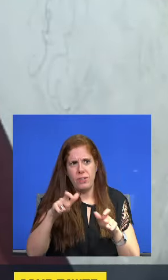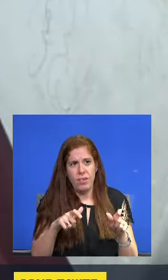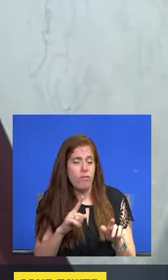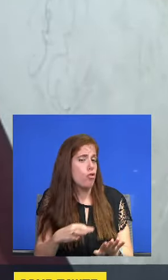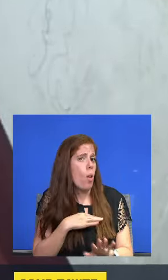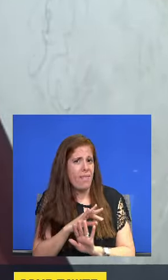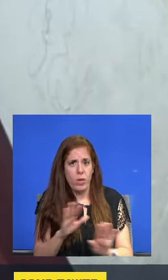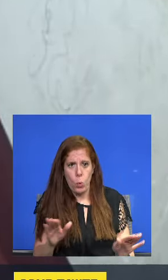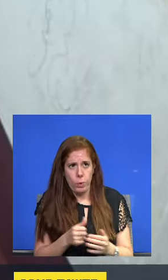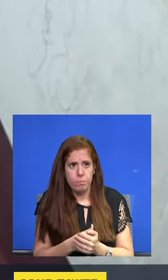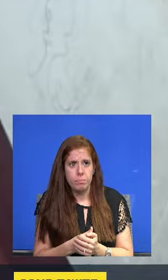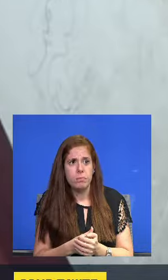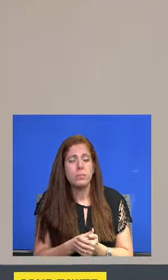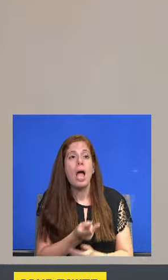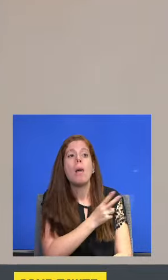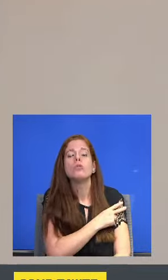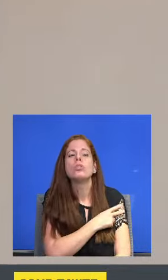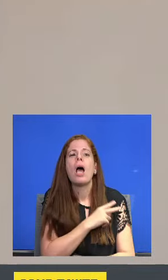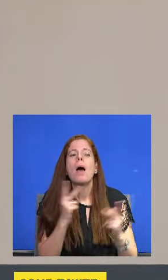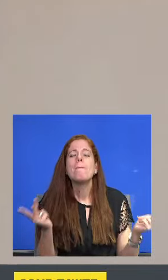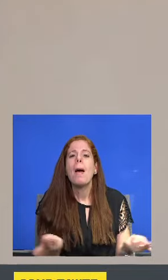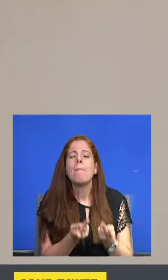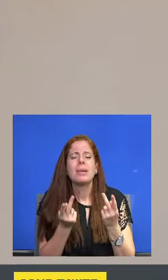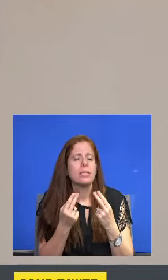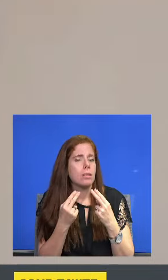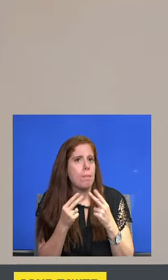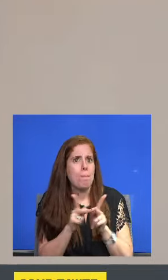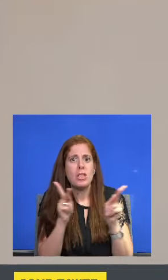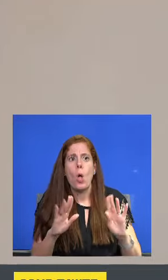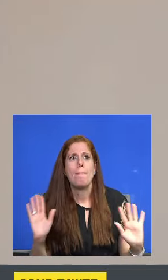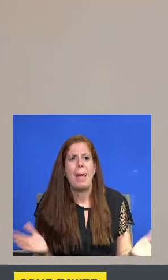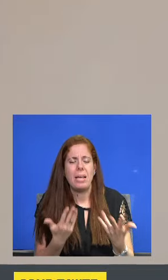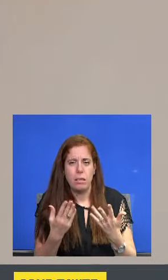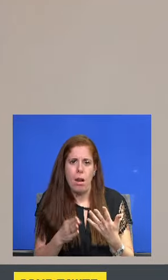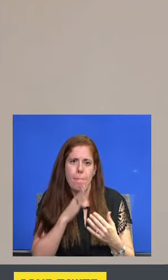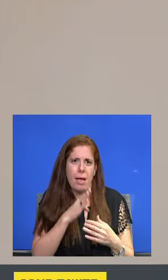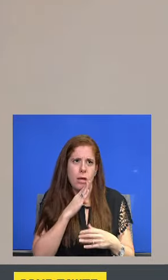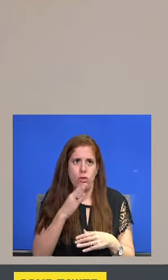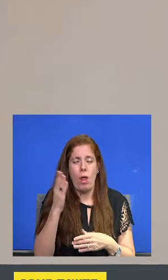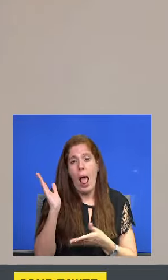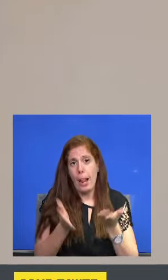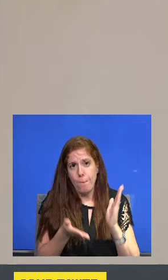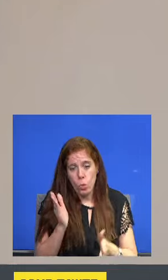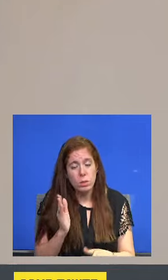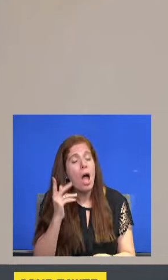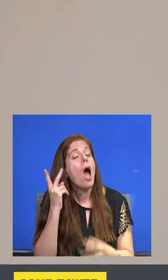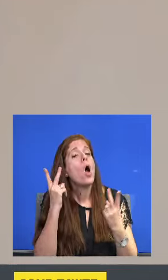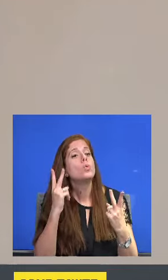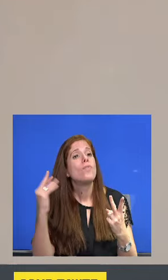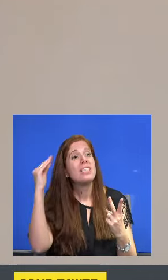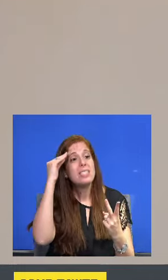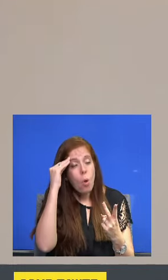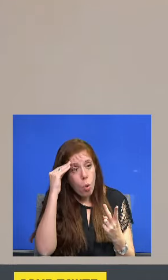נפגעו. המשטרה מחפשת מענה מהיר לבעיית האלימות הגואה ברחובות. חשוב לזכור